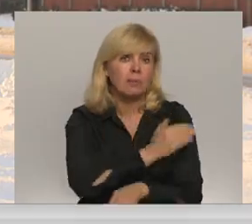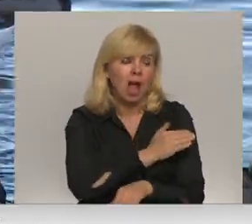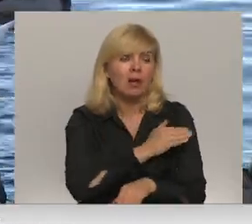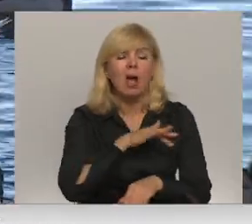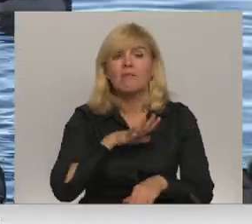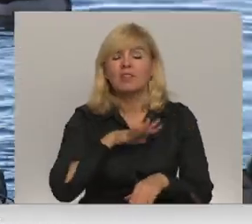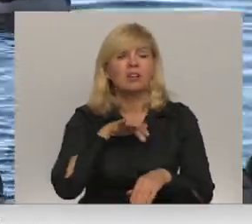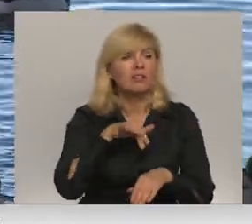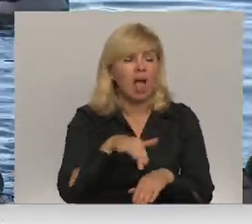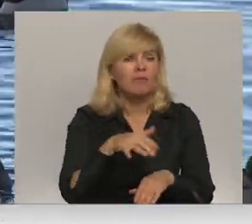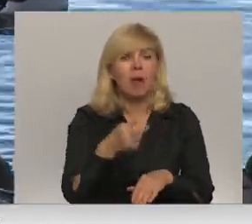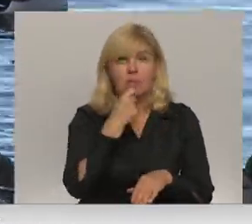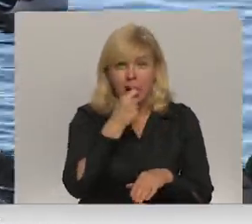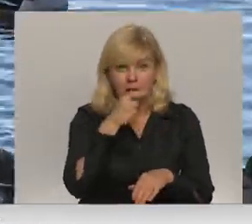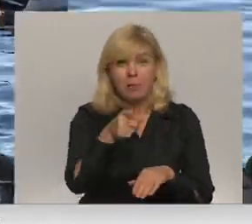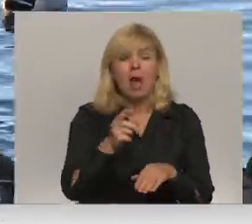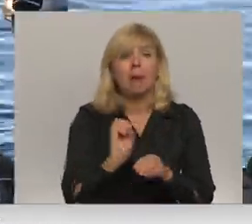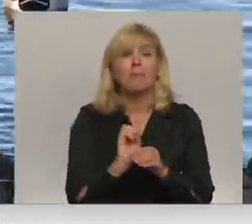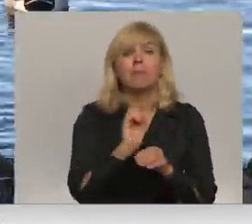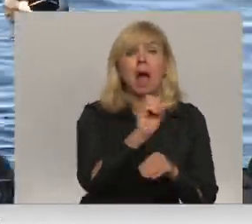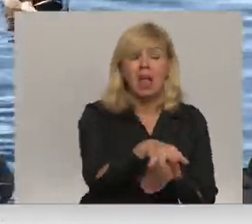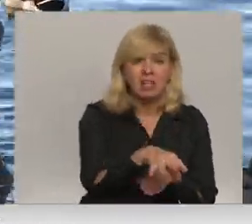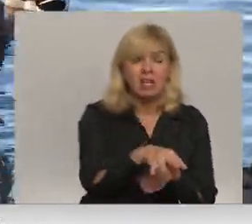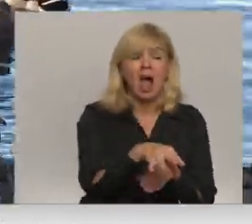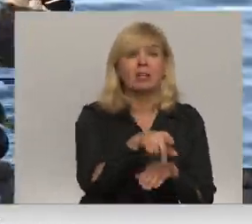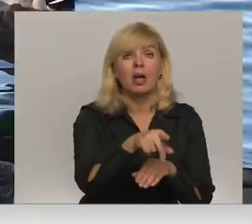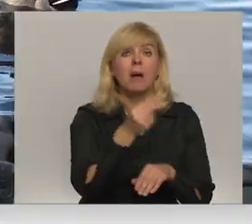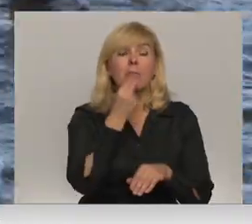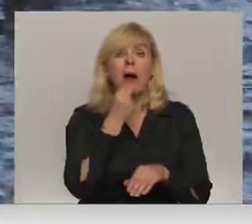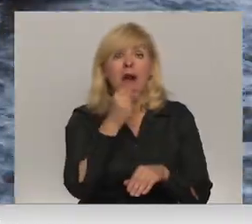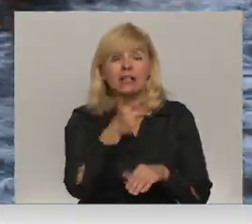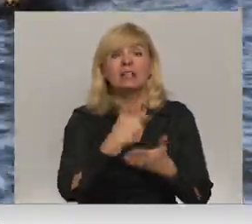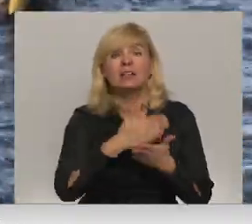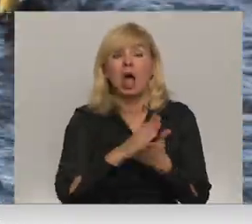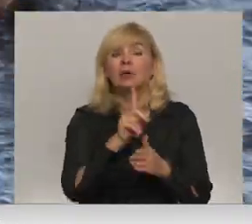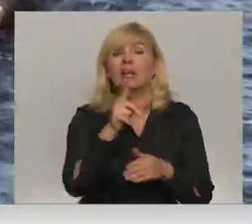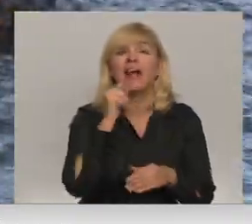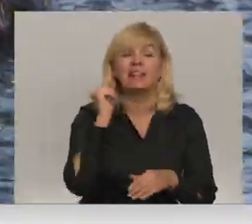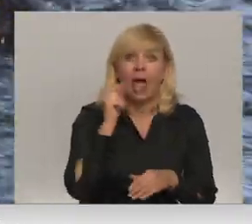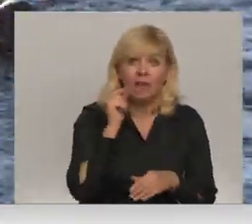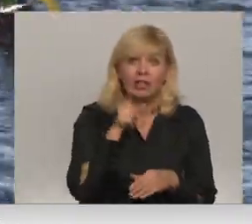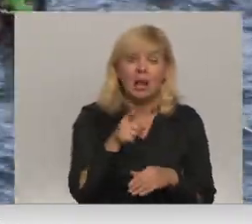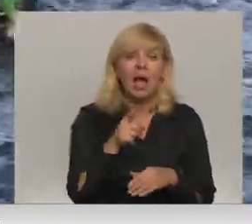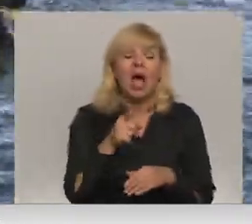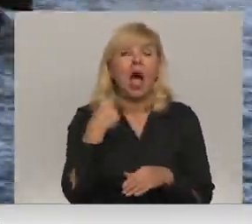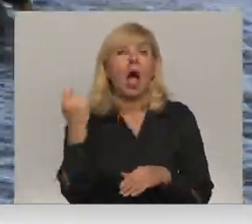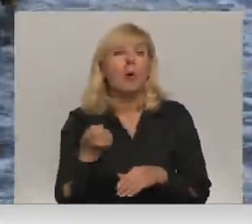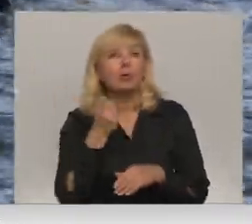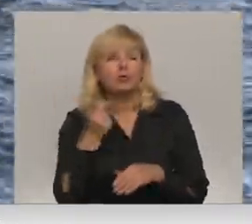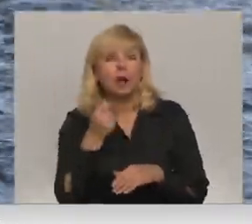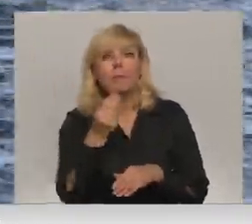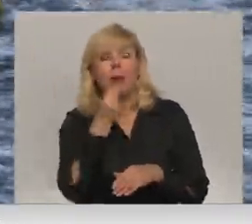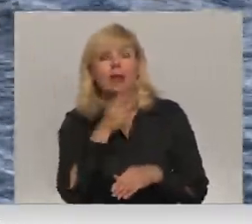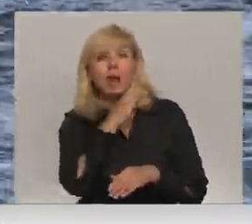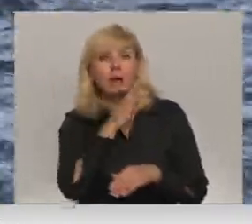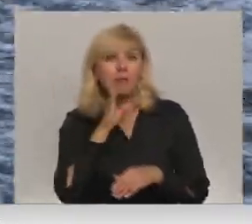tās barības. Jo jūs metot atsevišķos gabalus, visticamāk paēdīs kaut kāda daļa teviņu. Bet, piemēram, ar auzu pārslam paēdīs arī